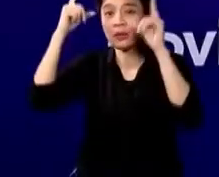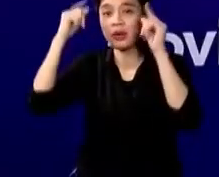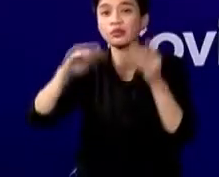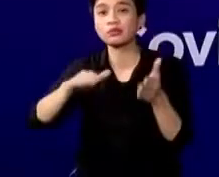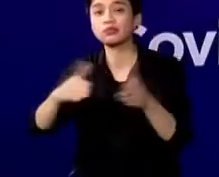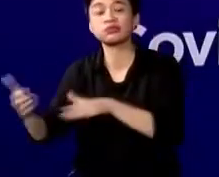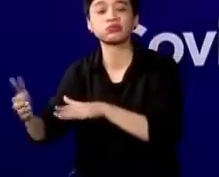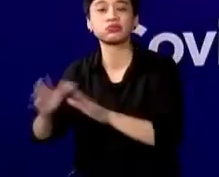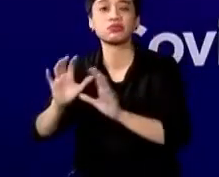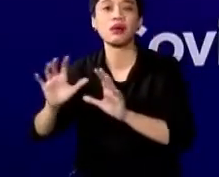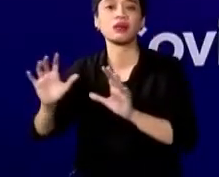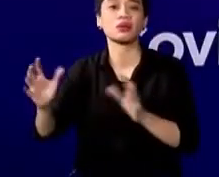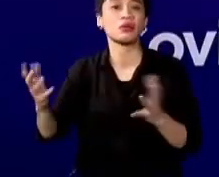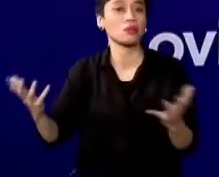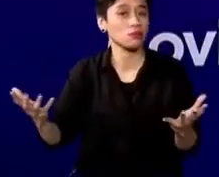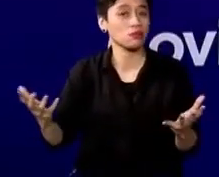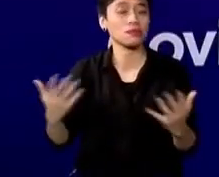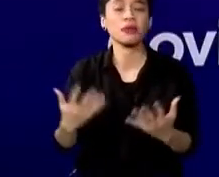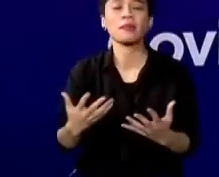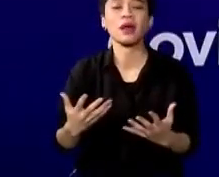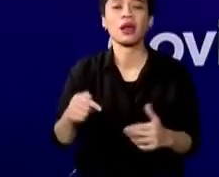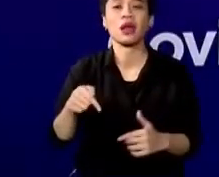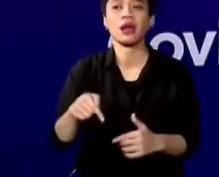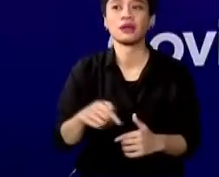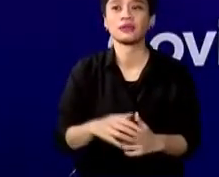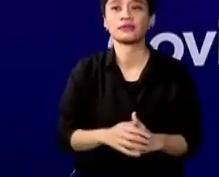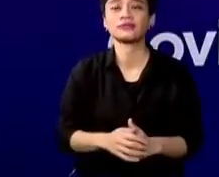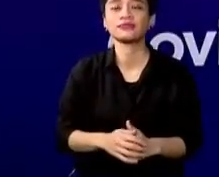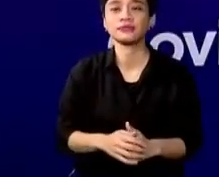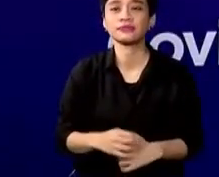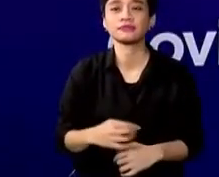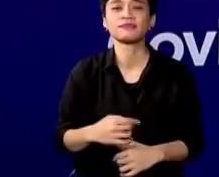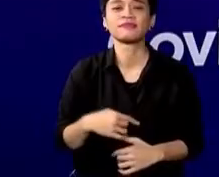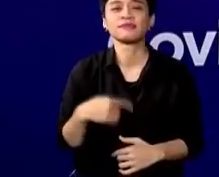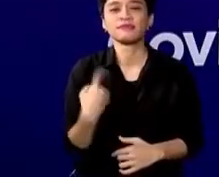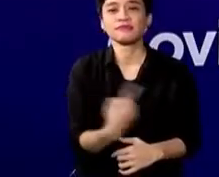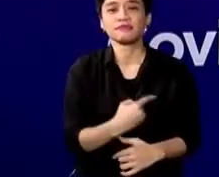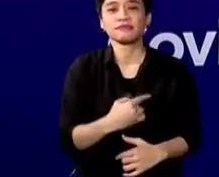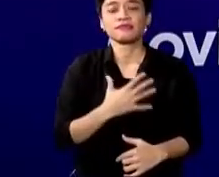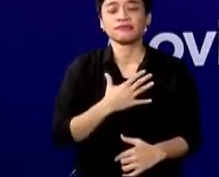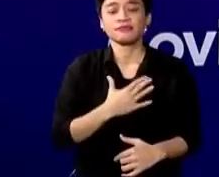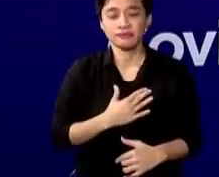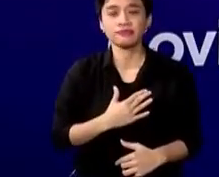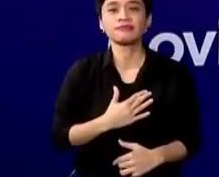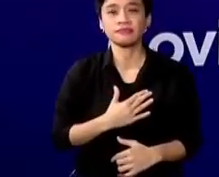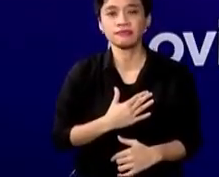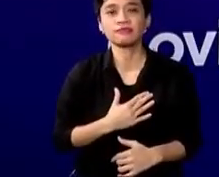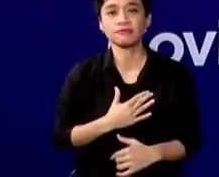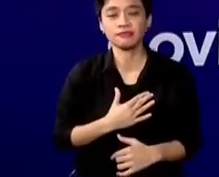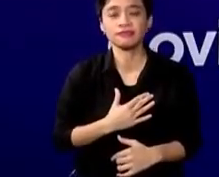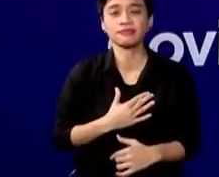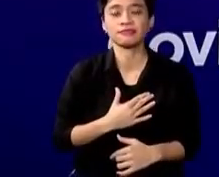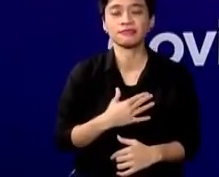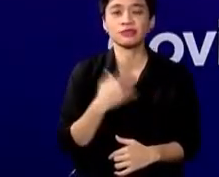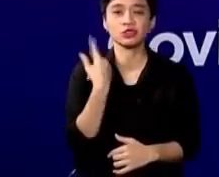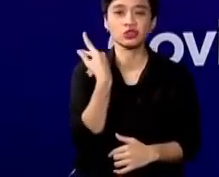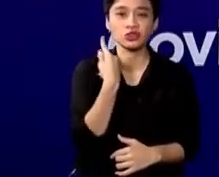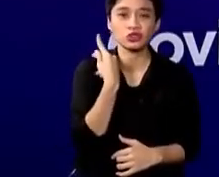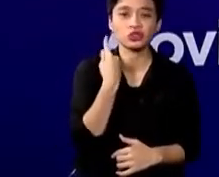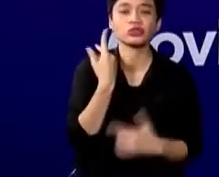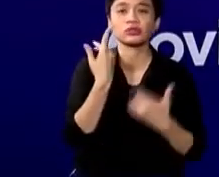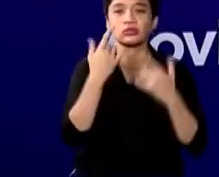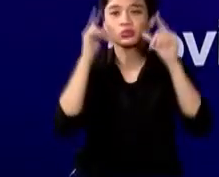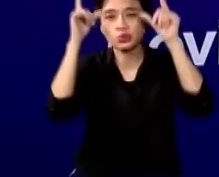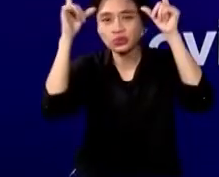ee ya kita memang prihatin dan turut berdukacita juga atas wafatnya dan